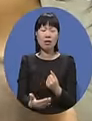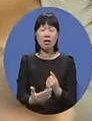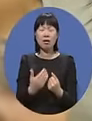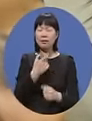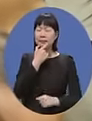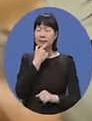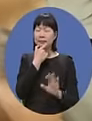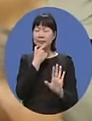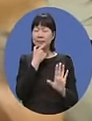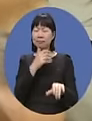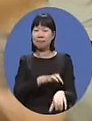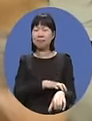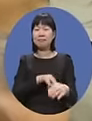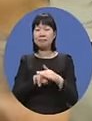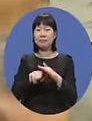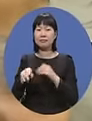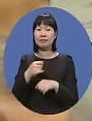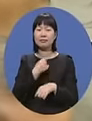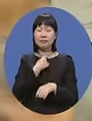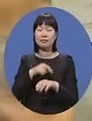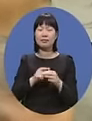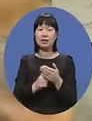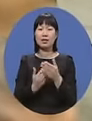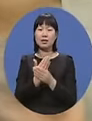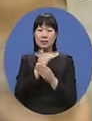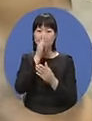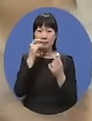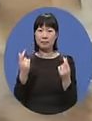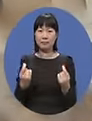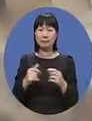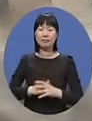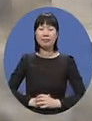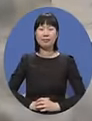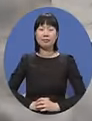하고 싶고 자꾸 불편하고 회피하고 싶은 마음이 많았던 것 같아요.